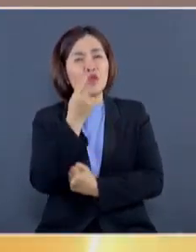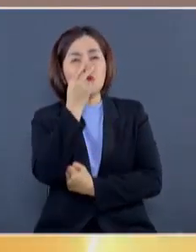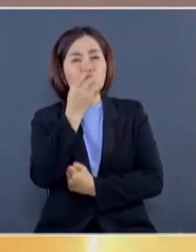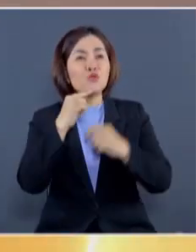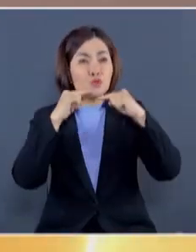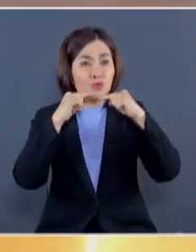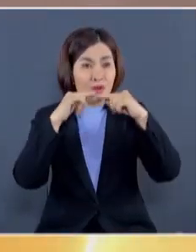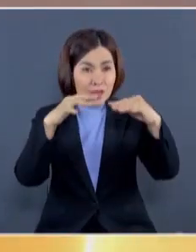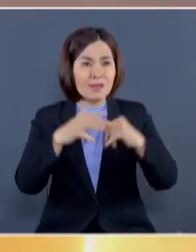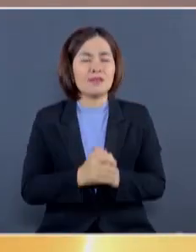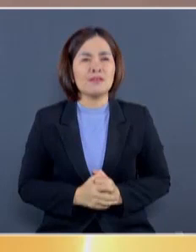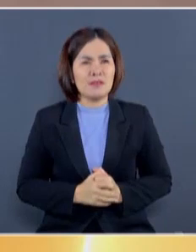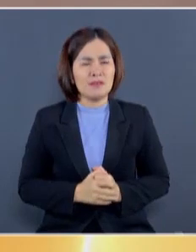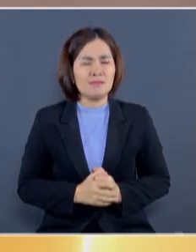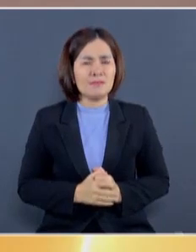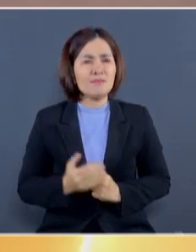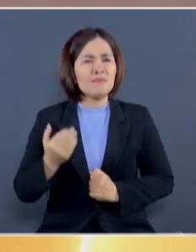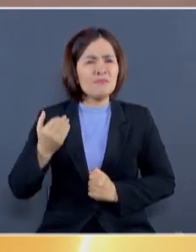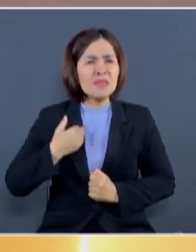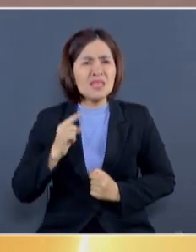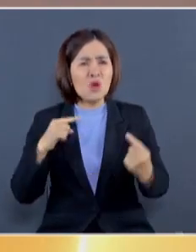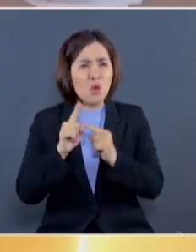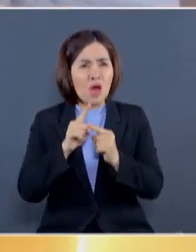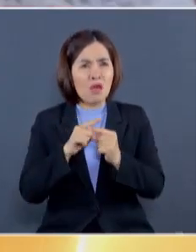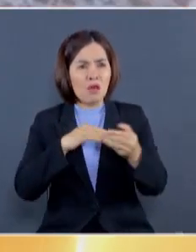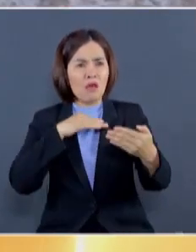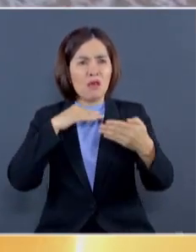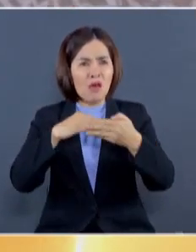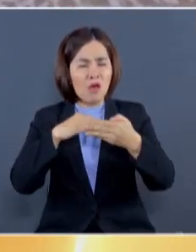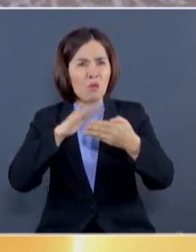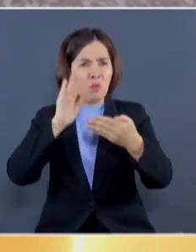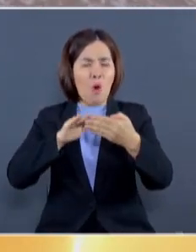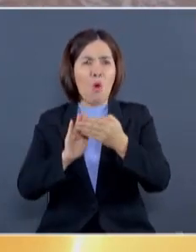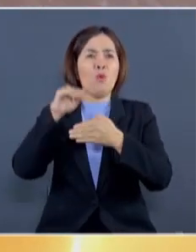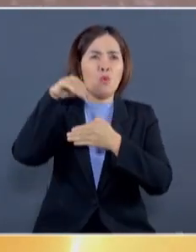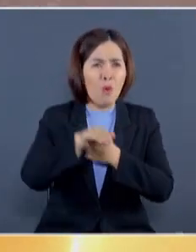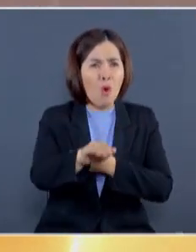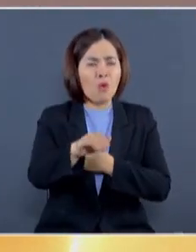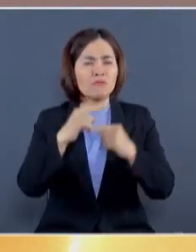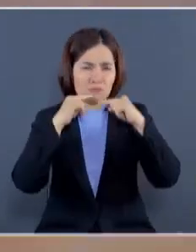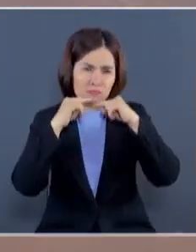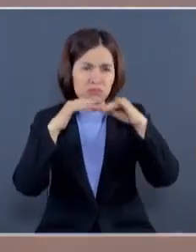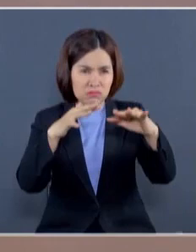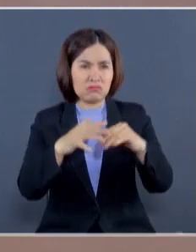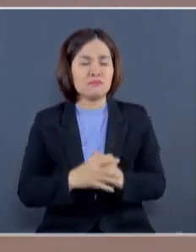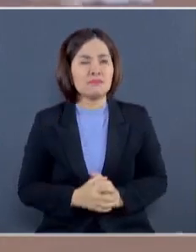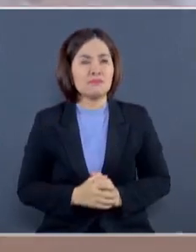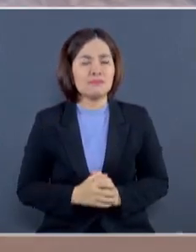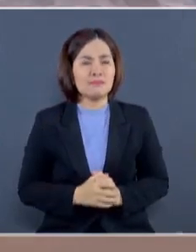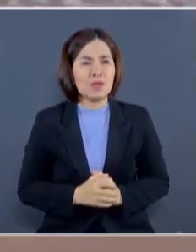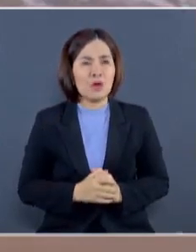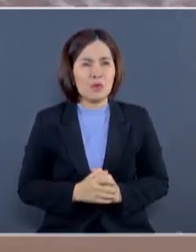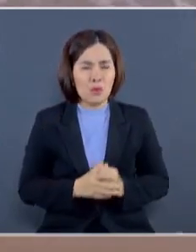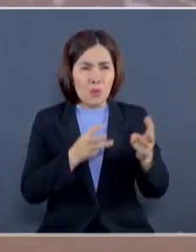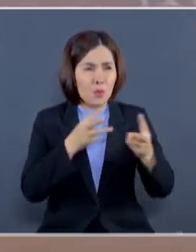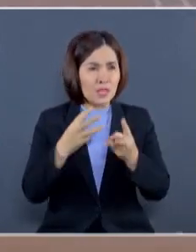ชนขอบกั้นทางเท้านะคะสุดท้ายเหยียบผิดเหยียบคันเร่งตกลงทะเลไปแบบนี้เลยอ่ะค่ะนี่นะคะเจ้าหน้าที่เนี่ย